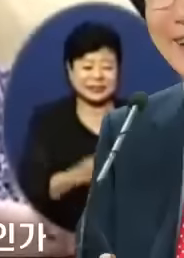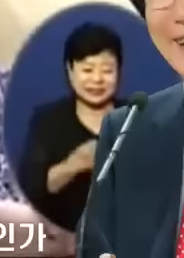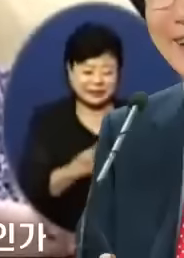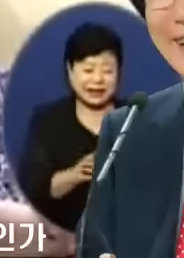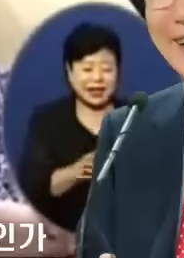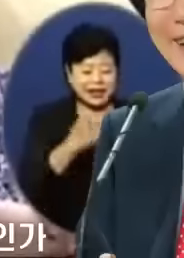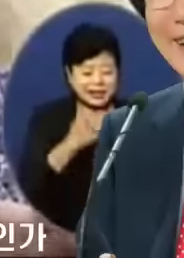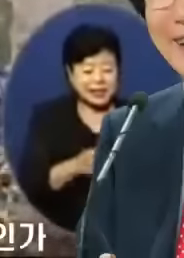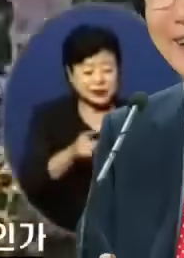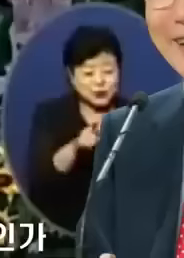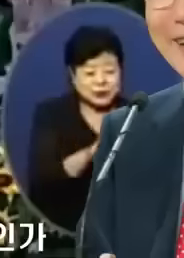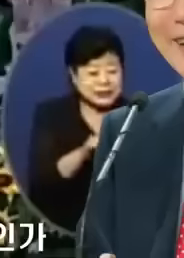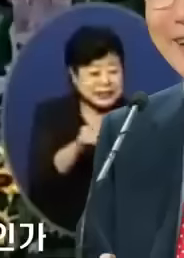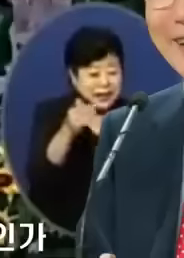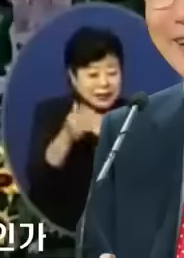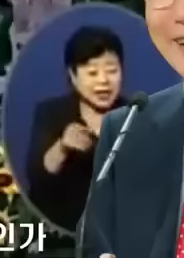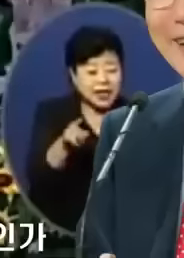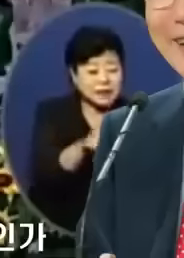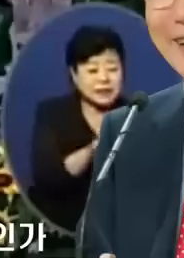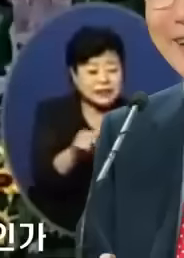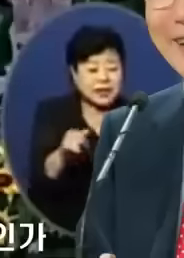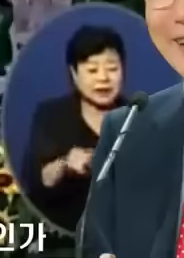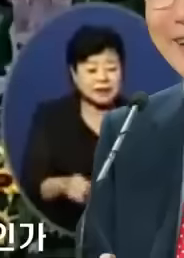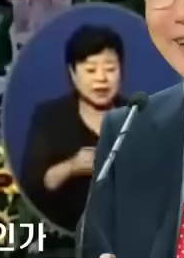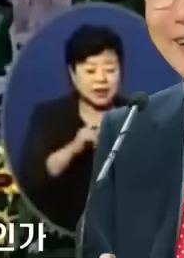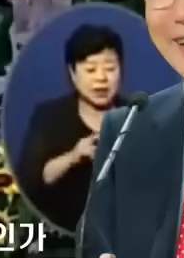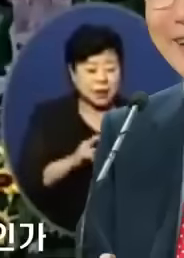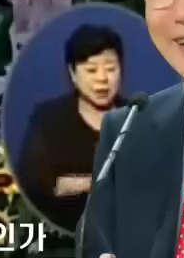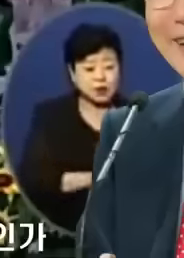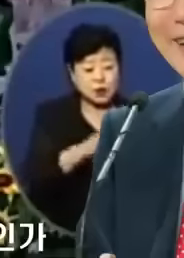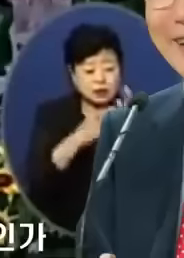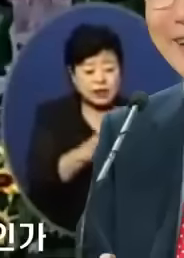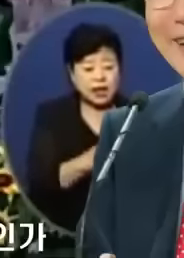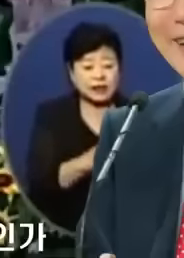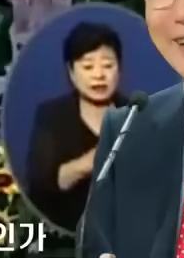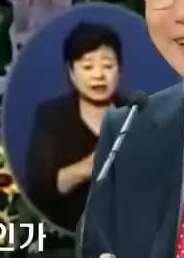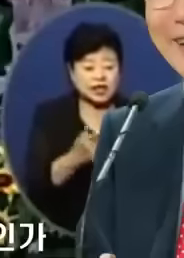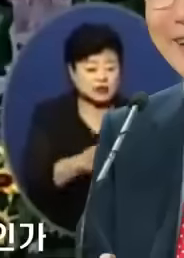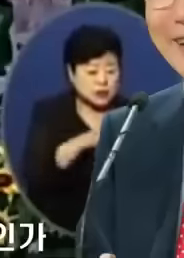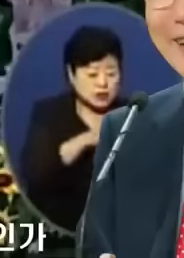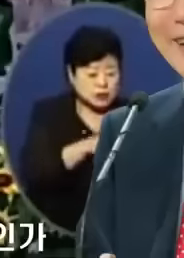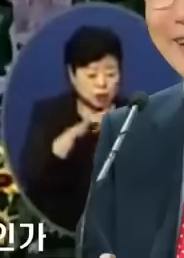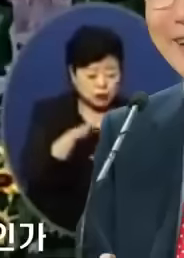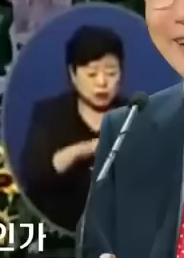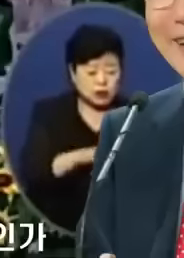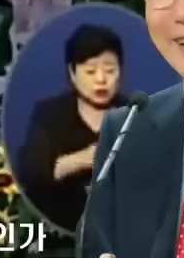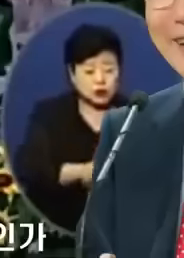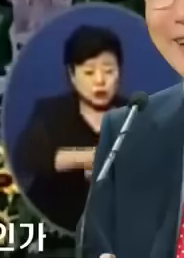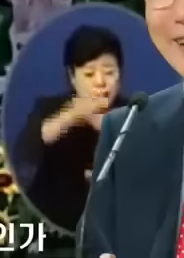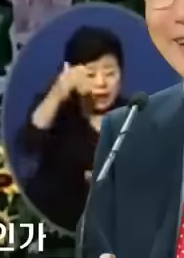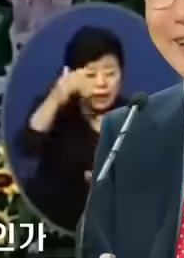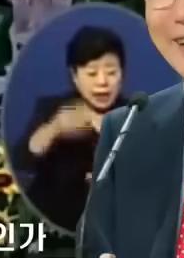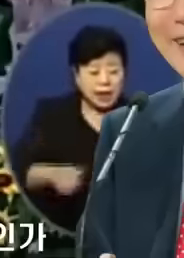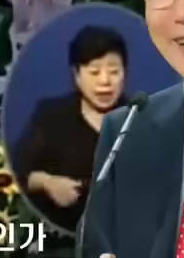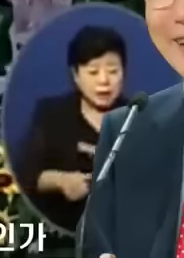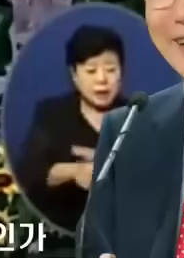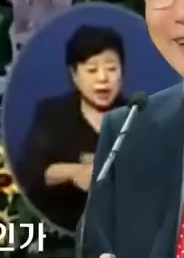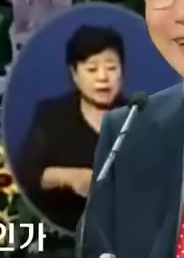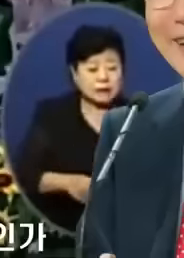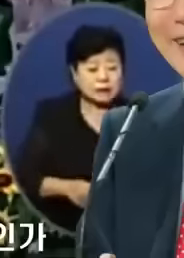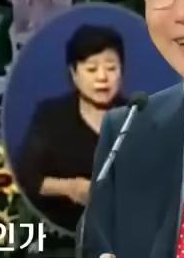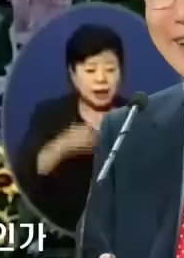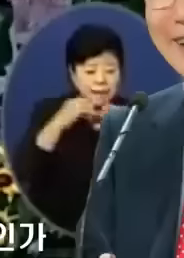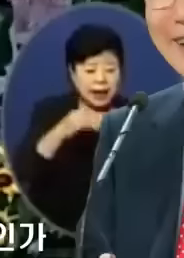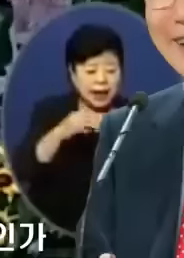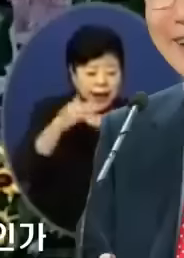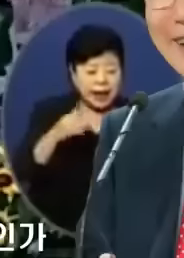그렇기 때문에 예수 믿는 사람에게는 믿는 자들에게 이런 표적이 따르니 곧 너희가 내 이름으로 귀신을 쫓아내며